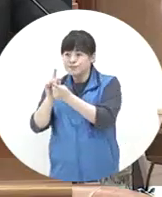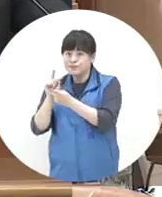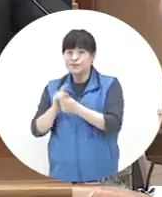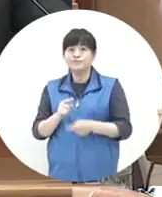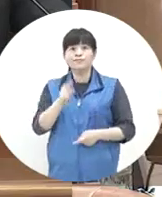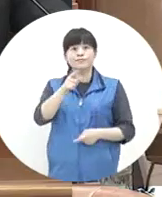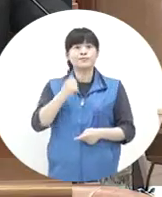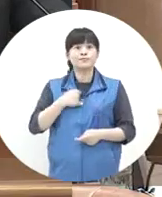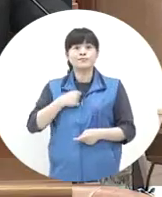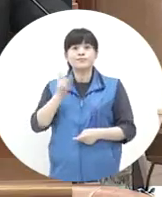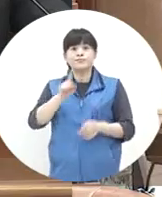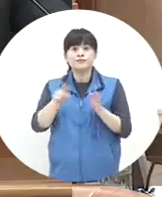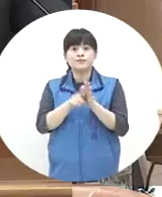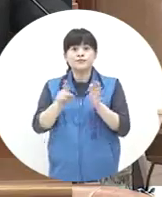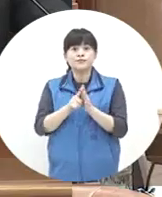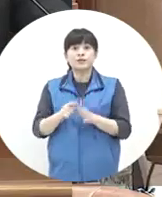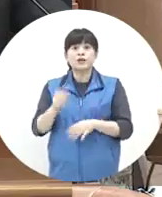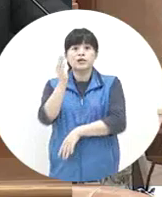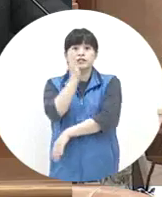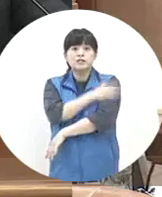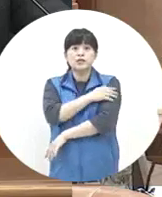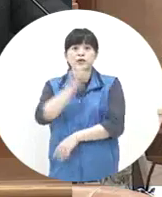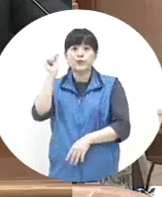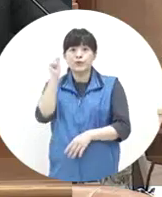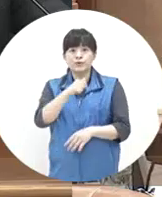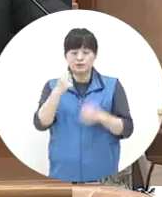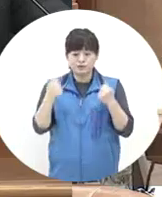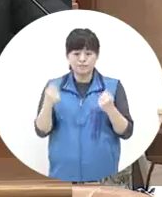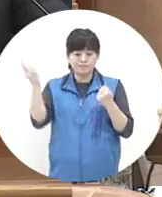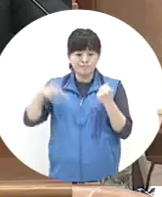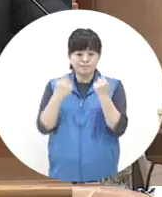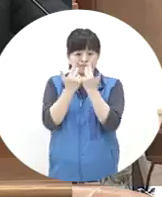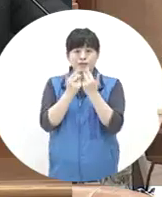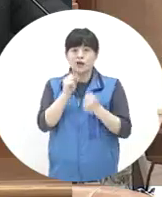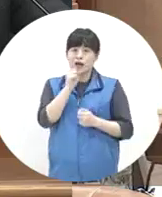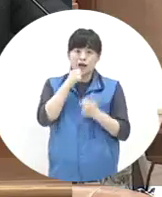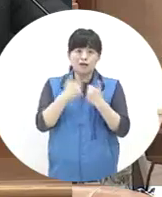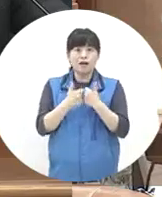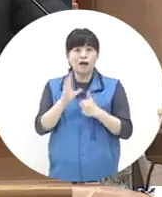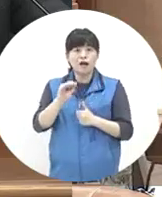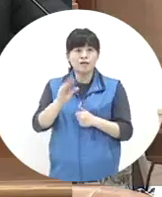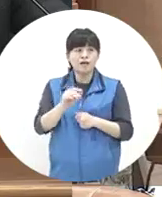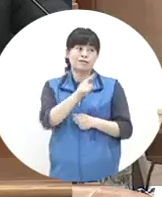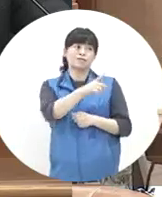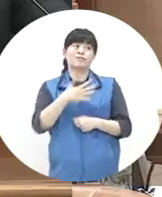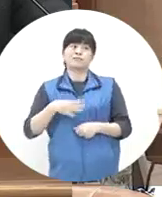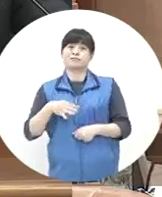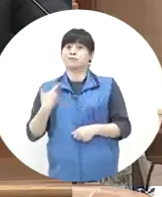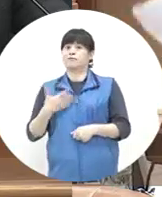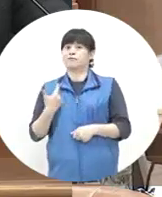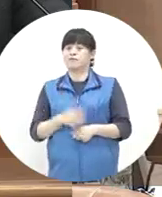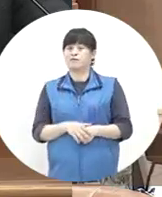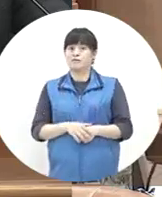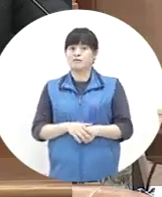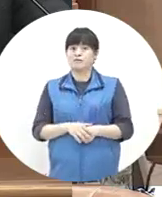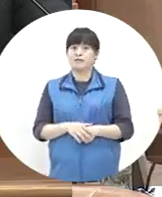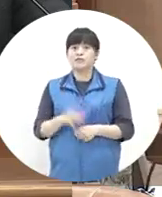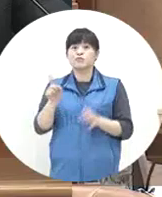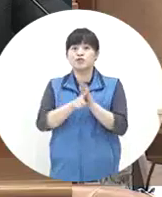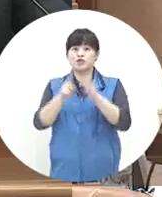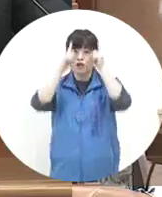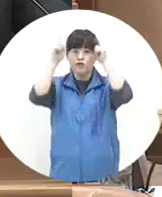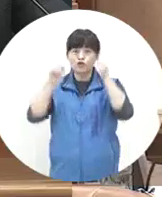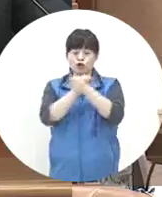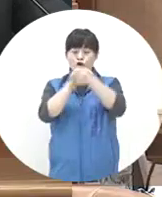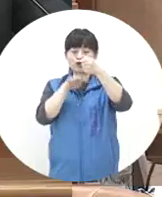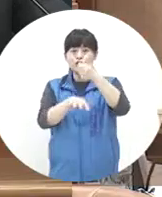知道什么时候陈奕迅在新北市办过演唱会？你不知道、哦、什么时候周杰伦在新北